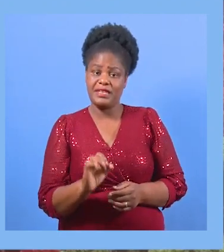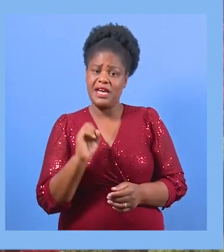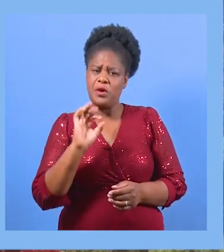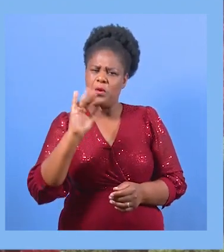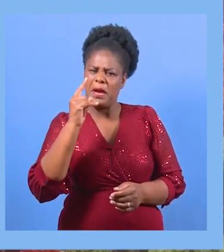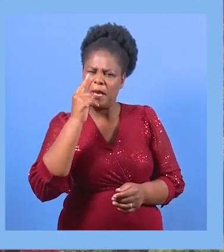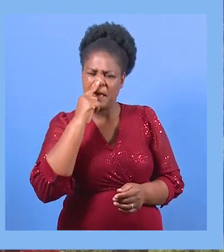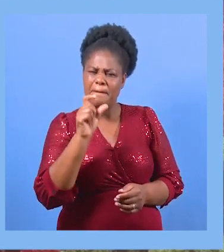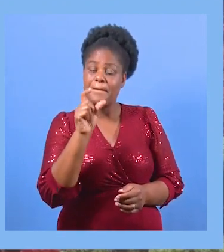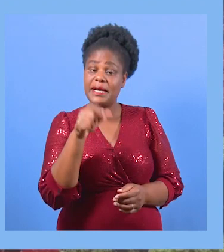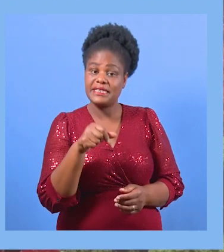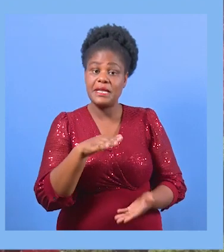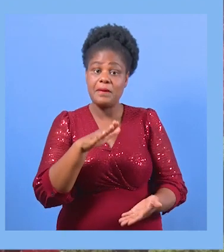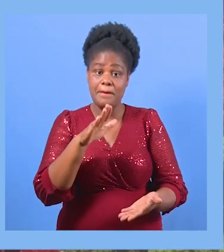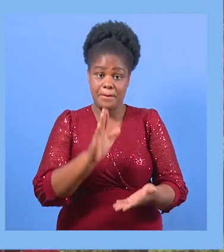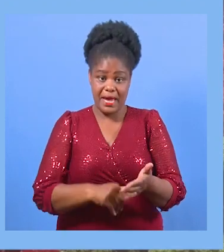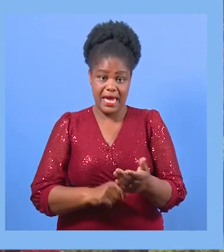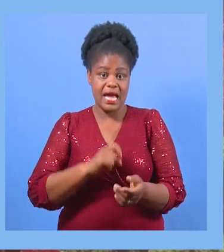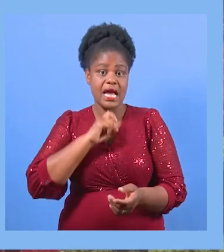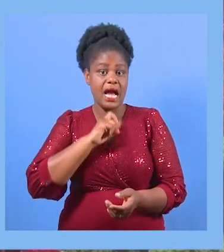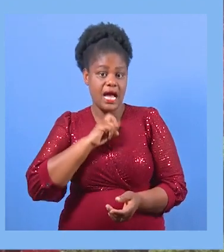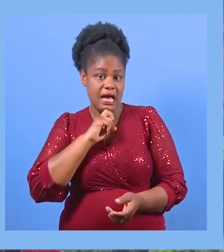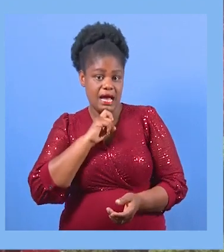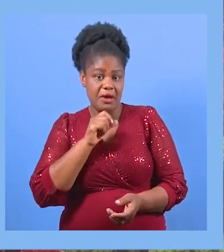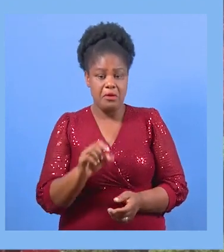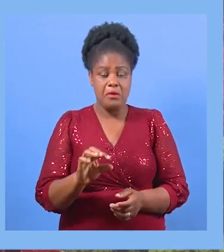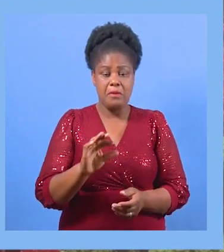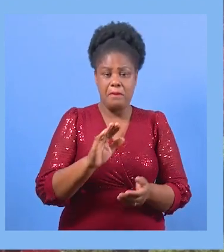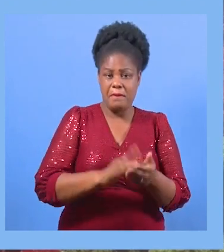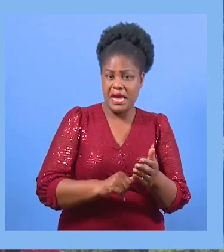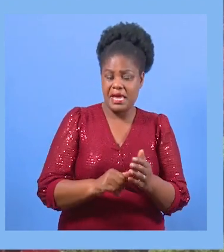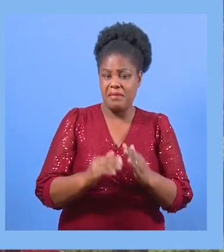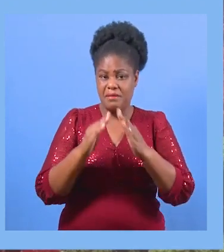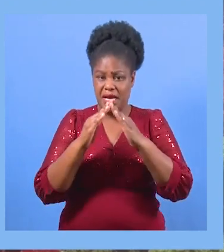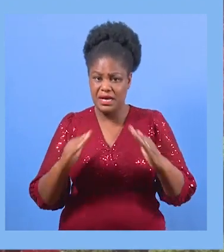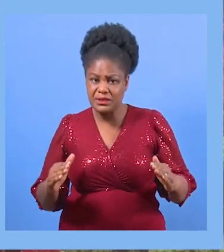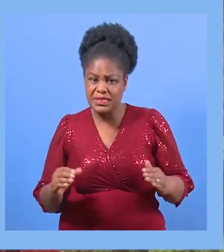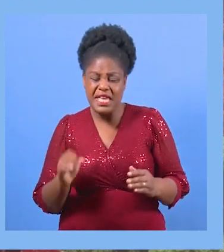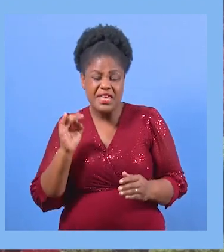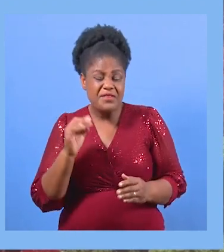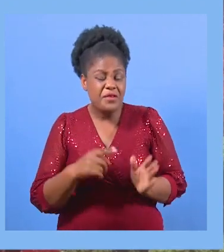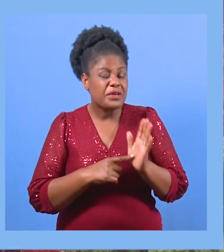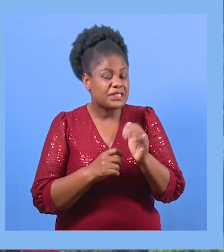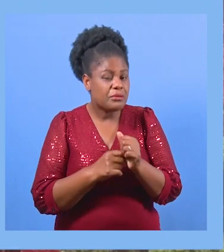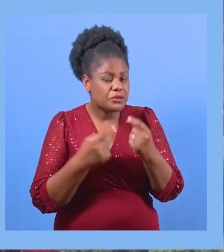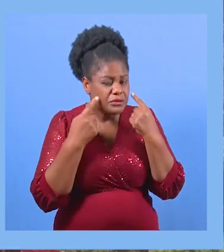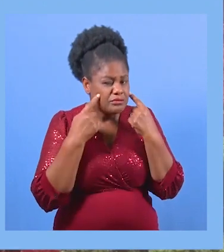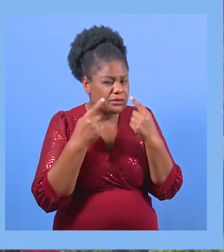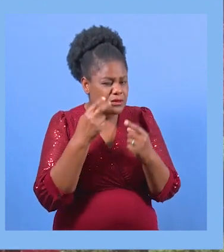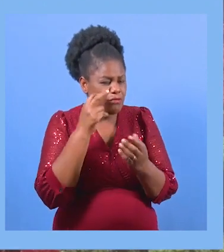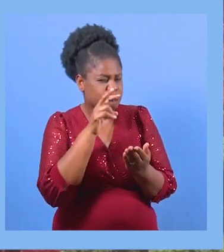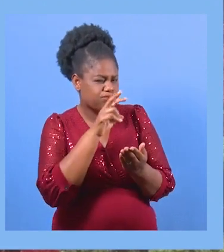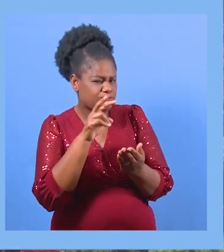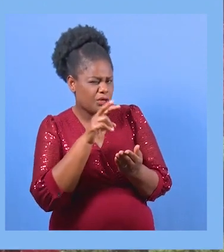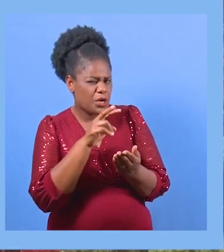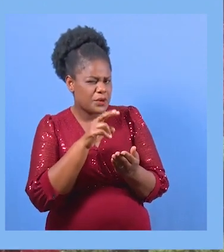achitengera munhu imba, tikatarira tsika nemagariro edu, hazvisinani here kuti aroore